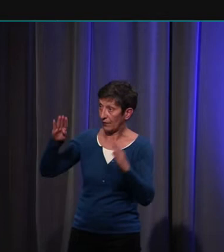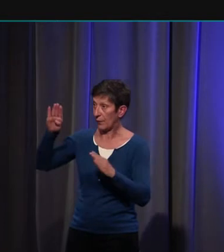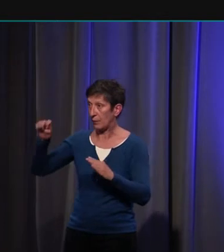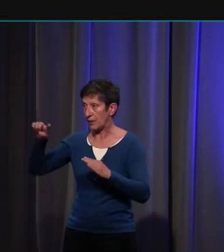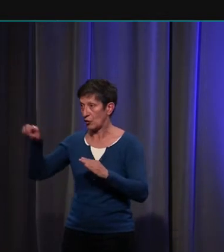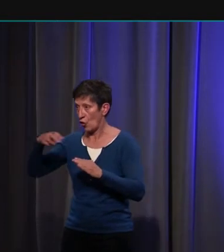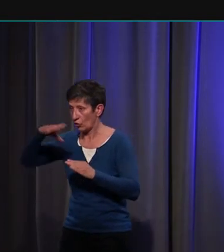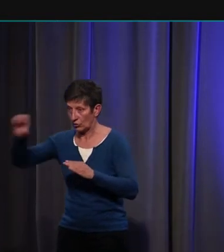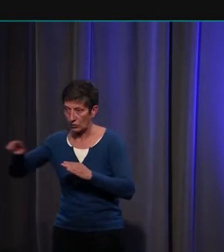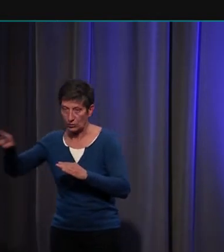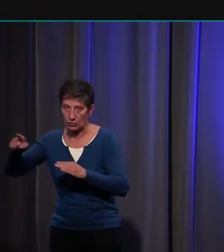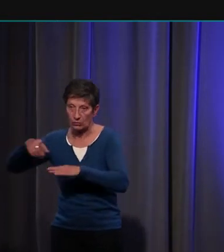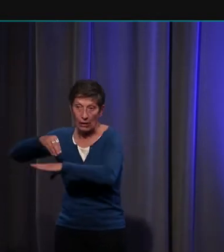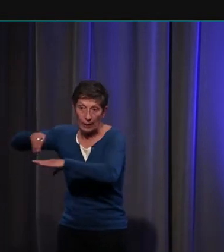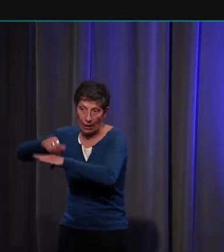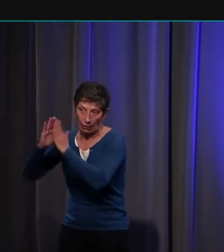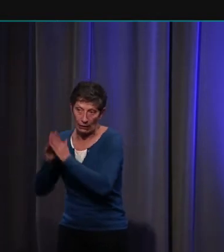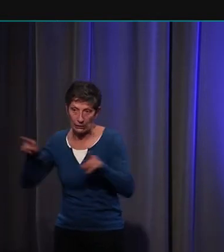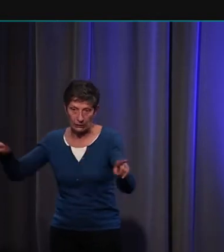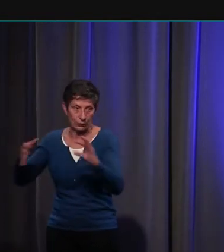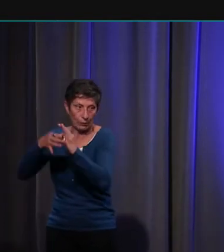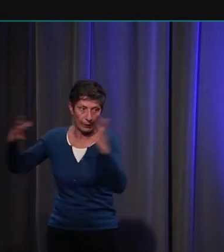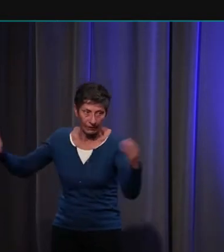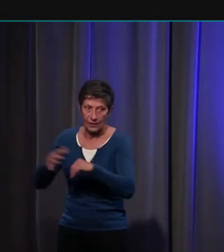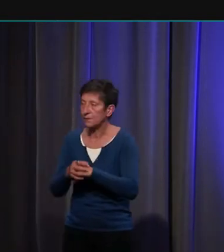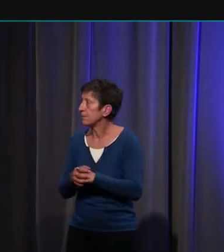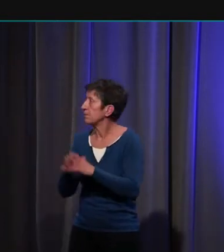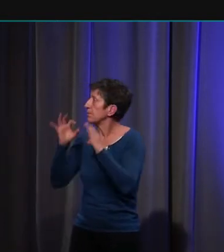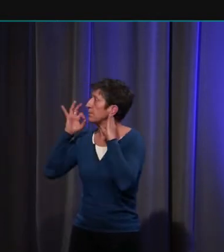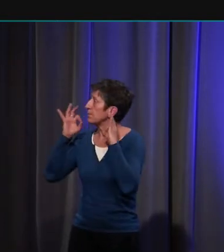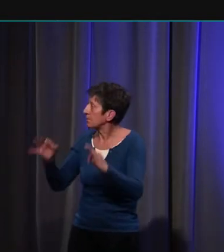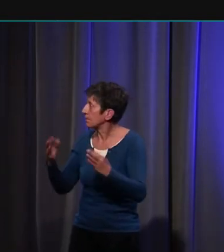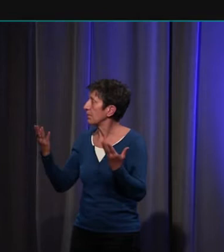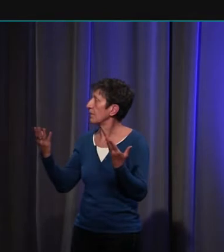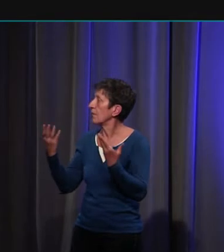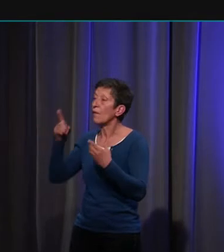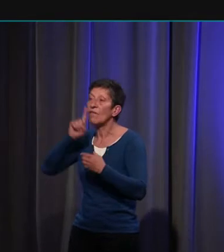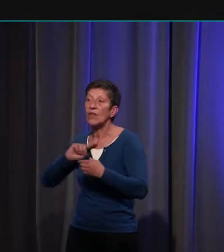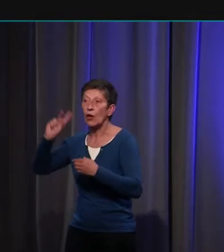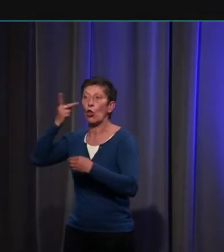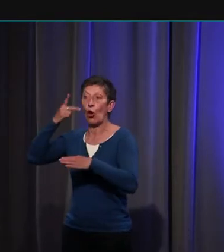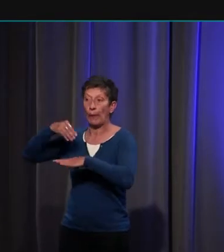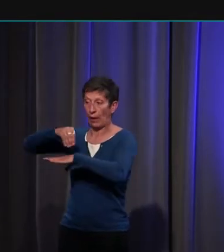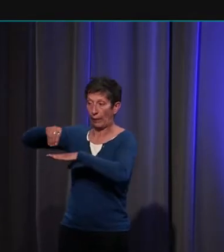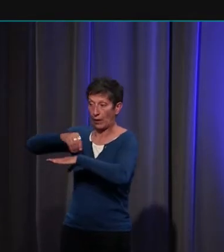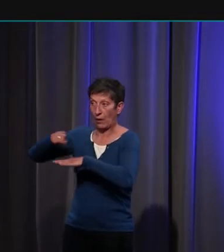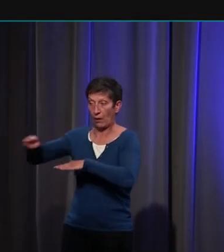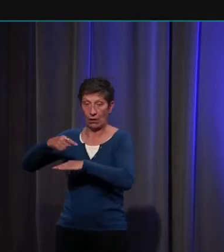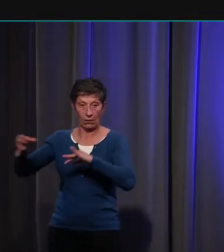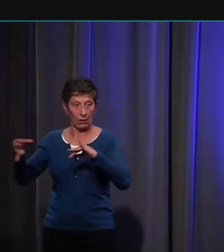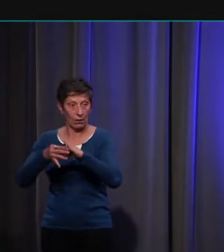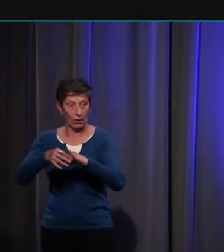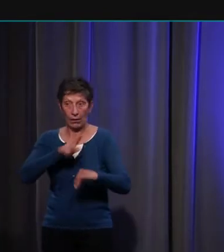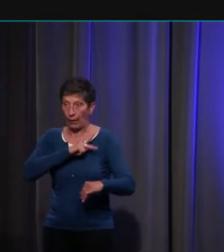arménienne ou là les filles de la noblesse arméniennes ont épousé des princes latin